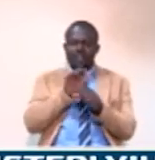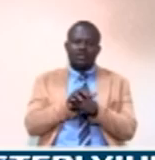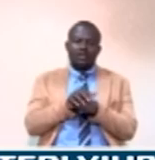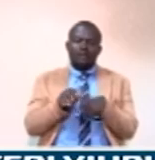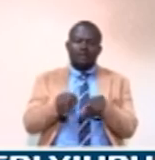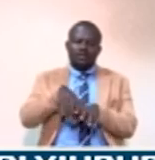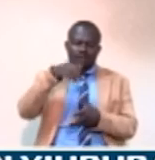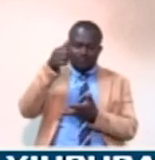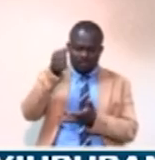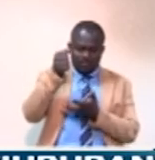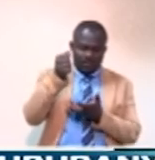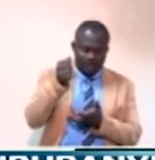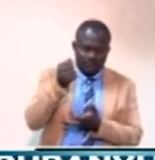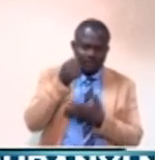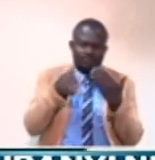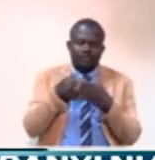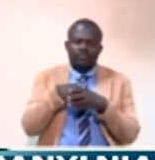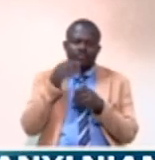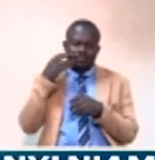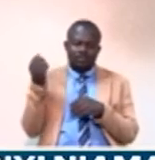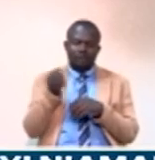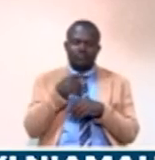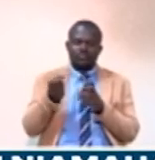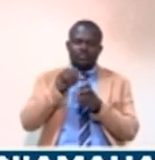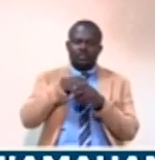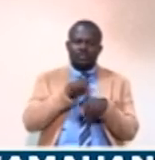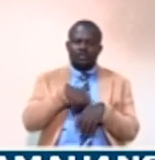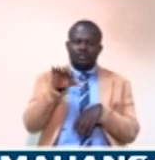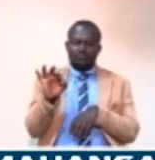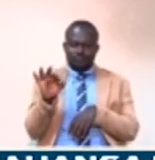umuntu yakoreshaga mu kwezi yikubye nka gatatu.